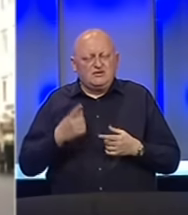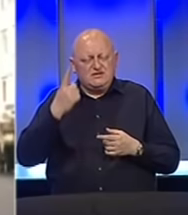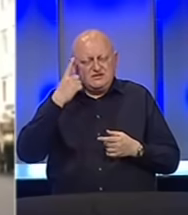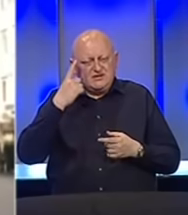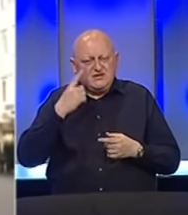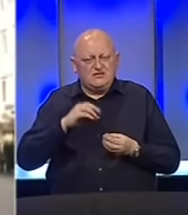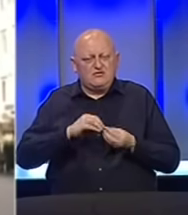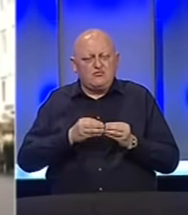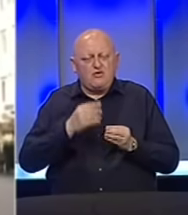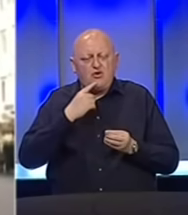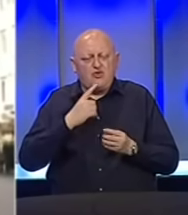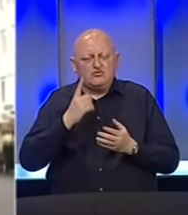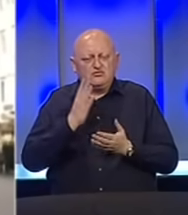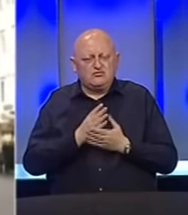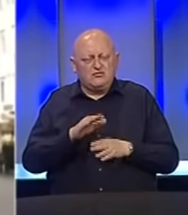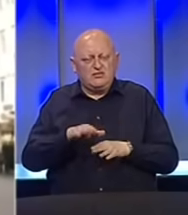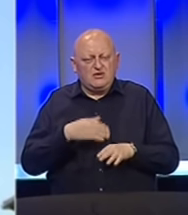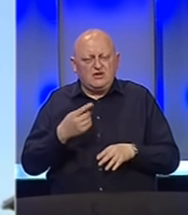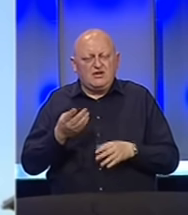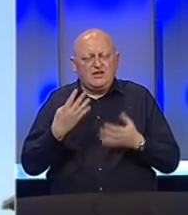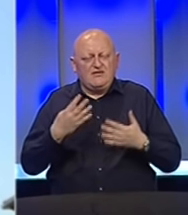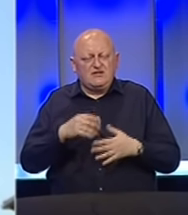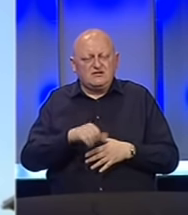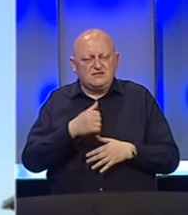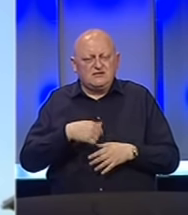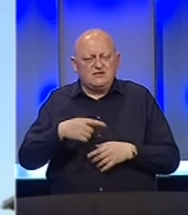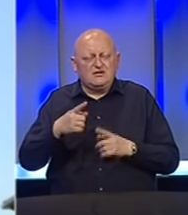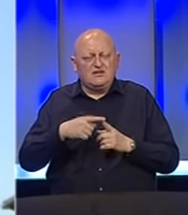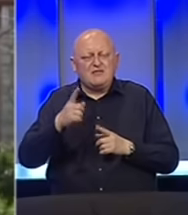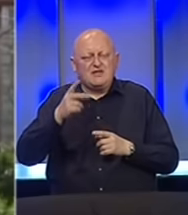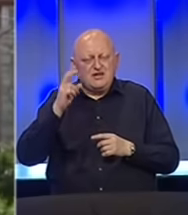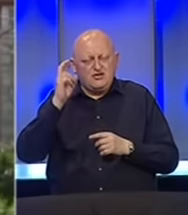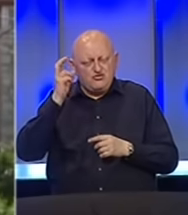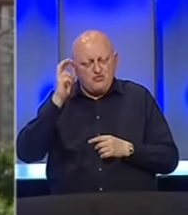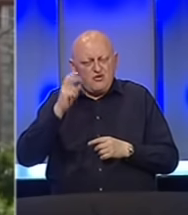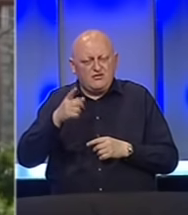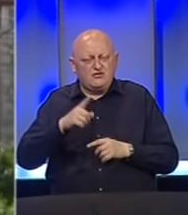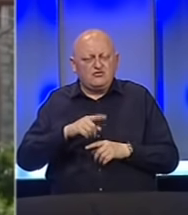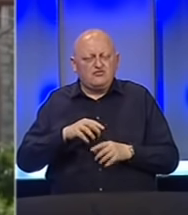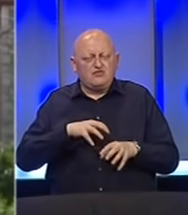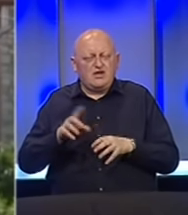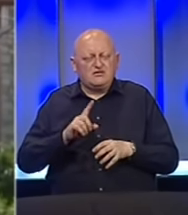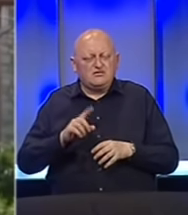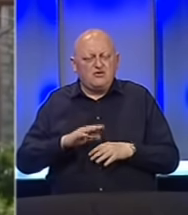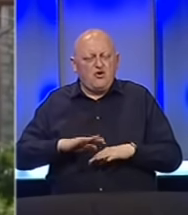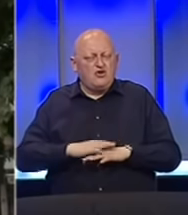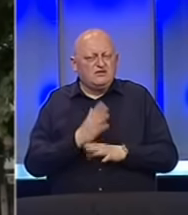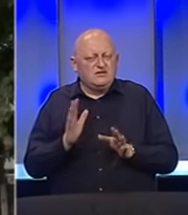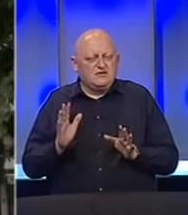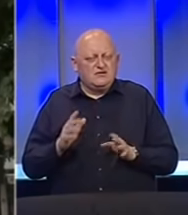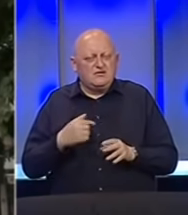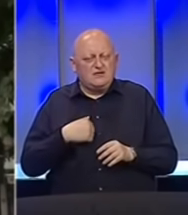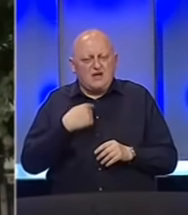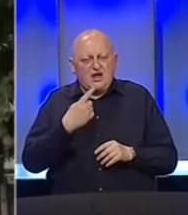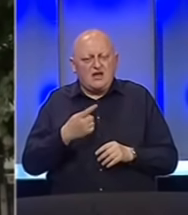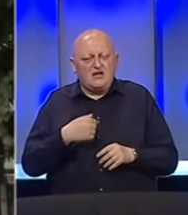za probleme koji su nastali početkom 90-ih između Trebinja i Dubrovnika, ali to radnici nisu uopšte osjetili. Kažem,